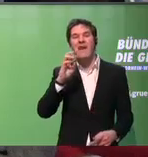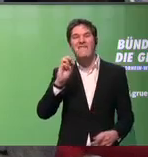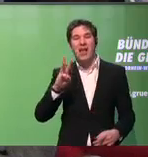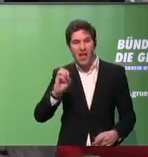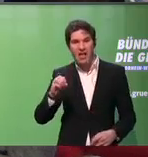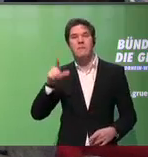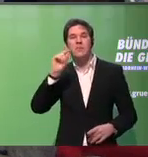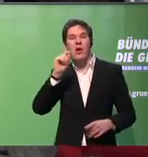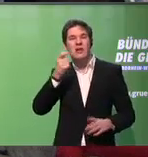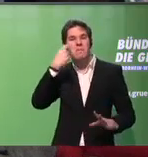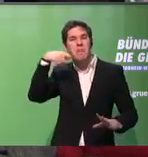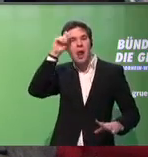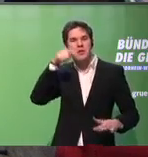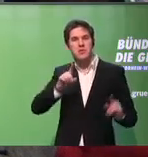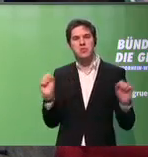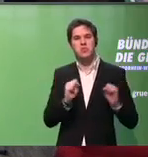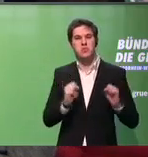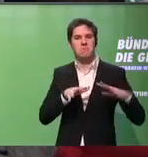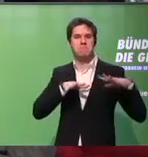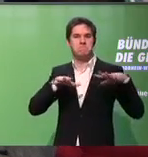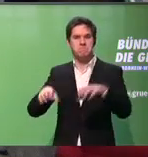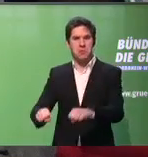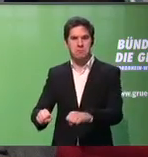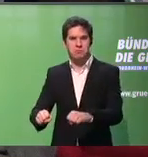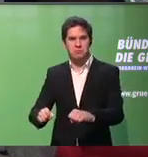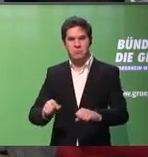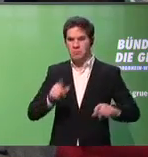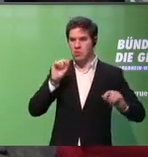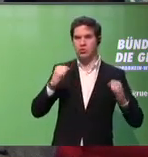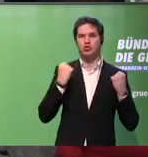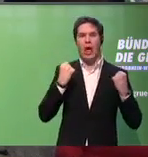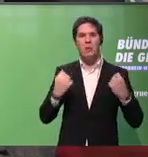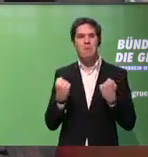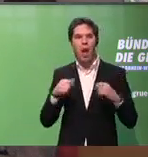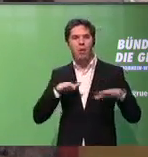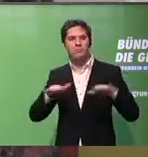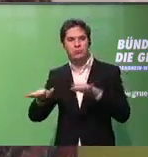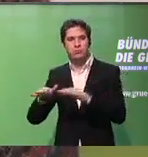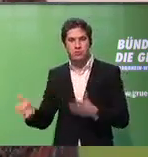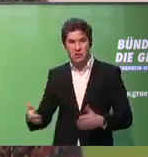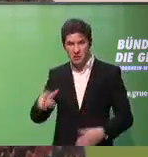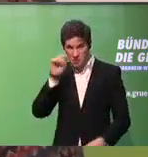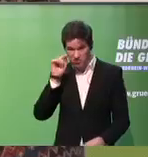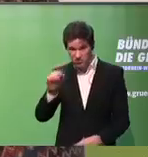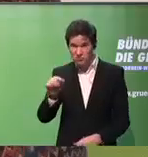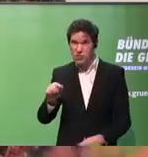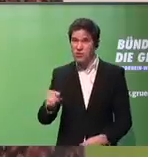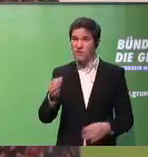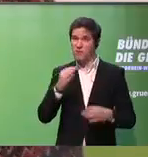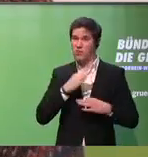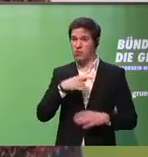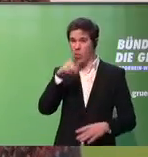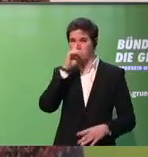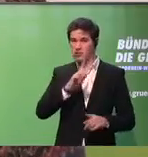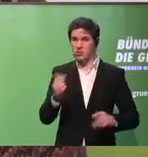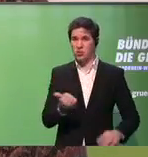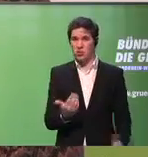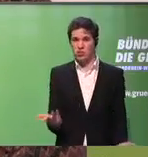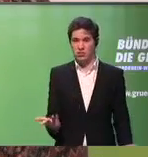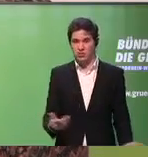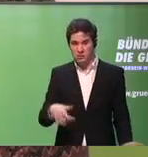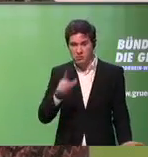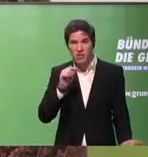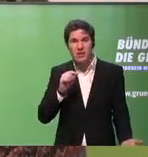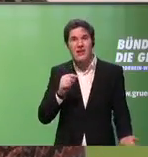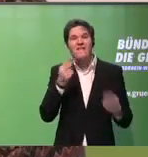Berlin gewinnen. Das wird eine Herausforderung für uns sein. Und die Energiewende in Deutschland, die hapert auch daran, dass sie